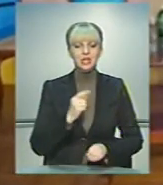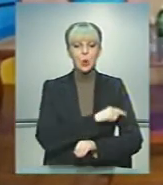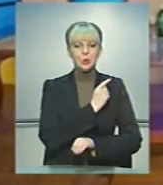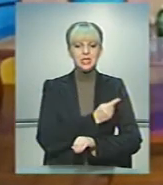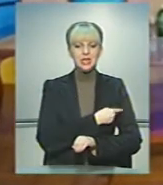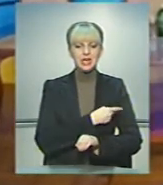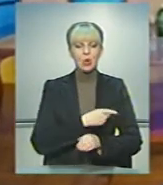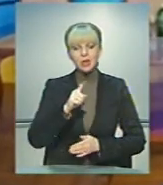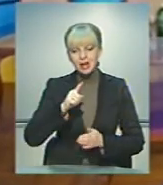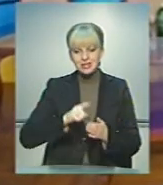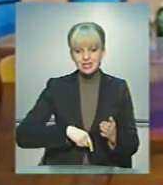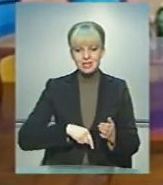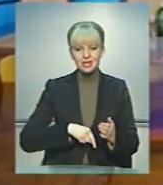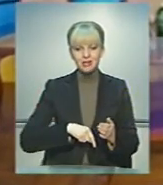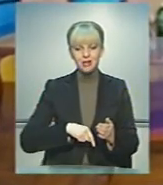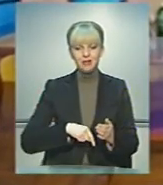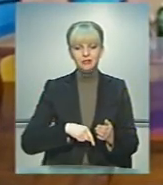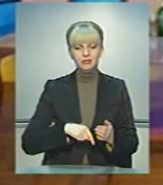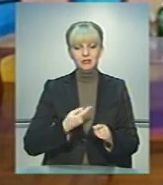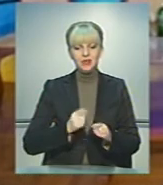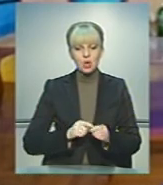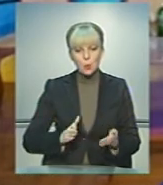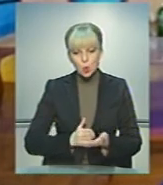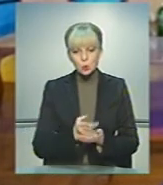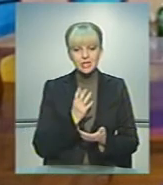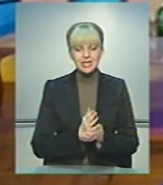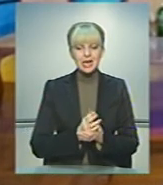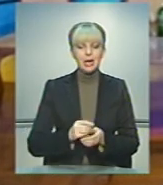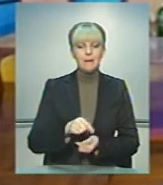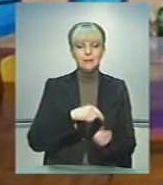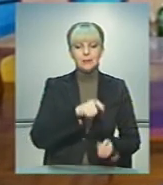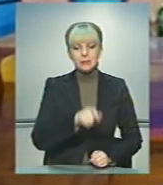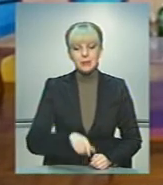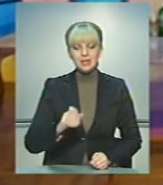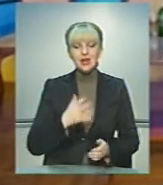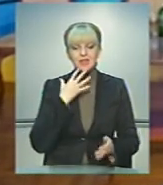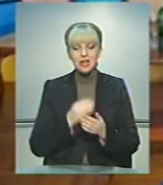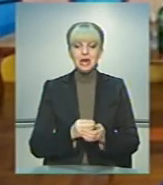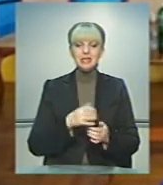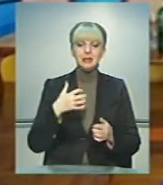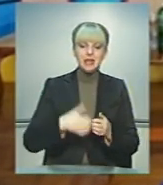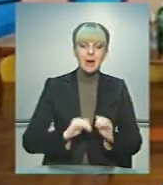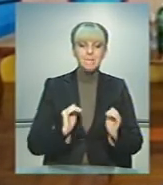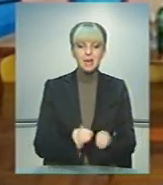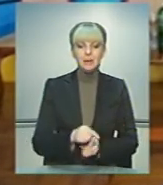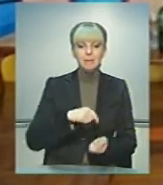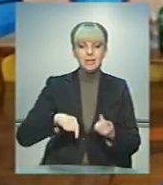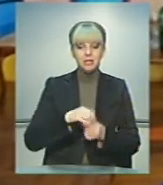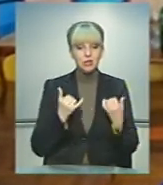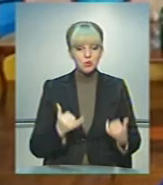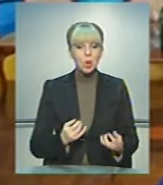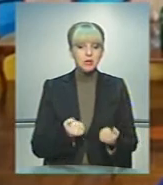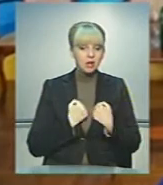силою, єдиною надією і локомотивом у цьому русі є підприємці, є власний малий середній бізнес. Сьогодні,